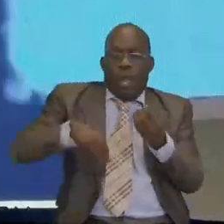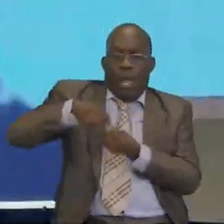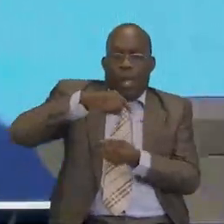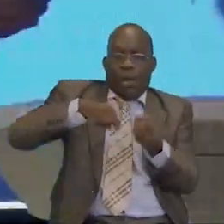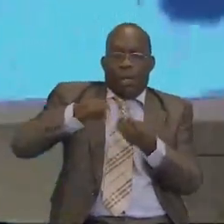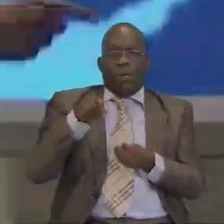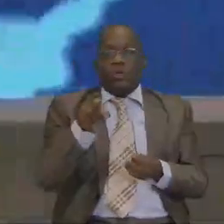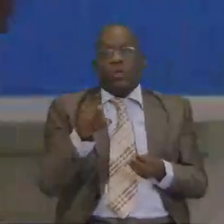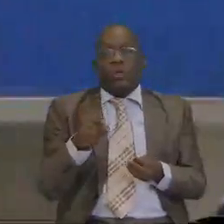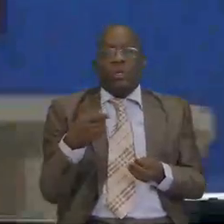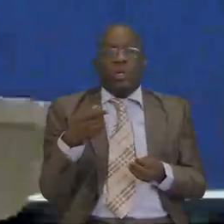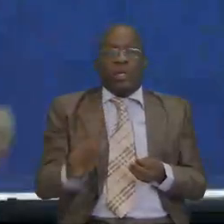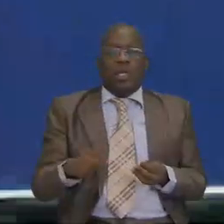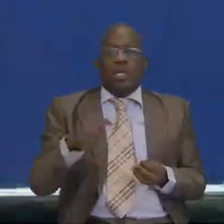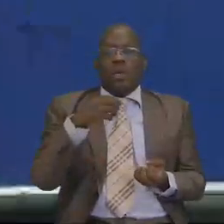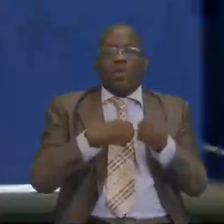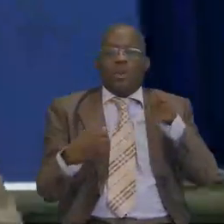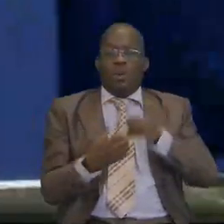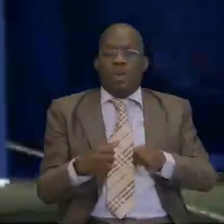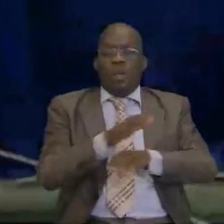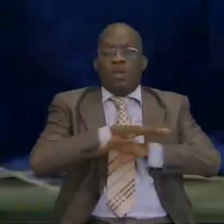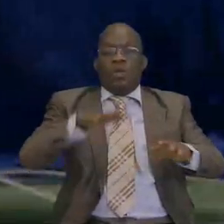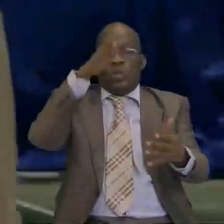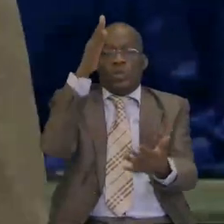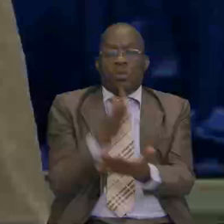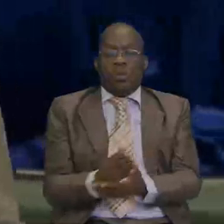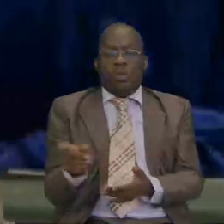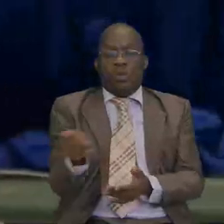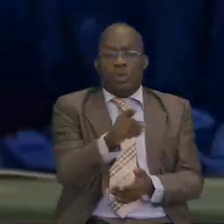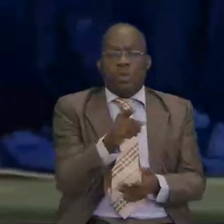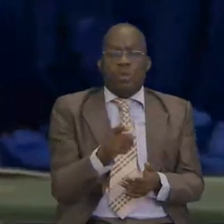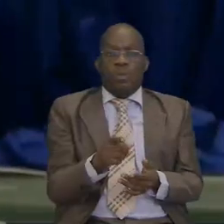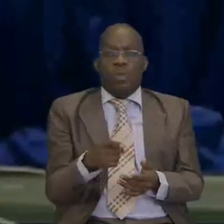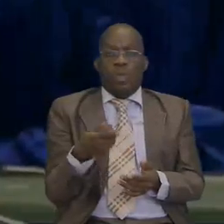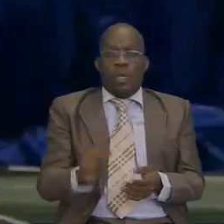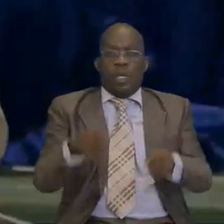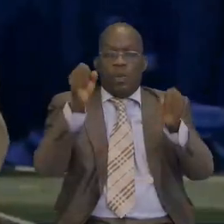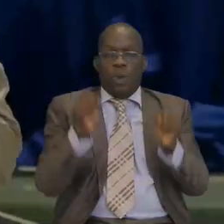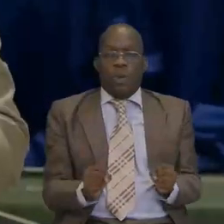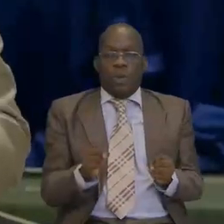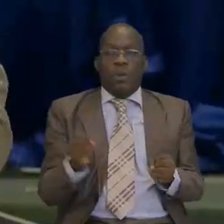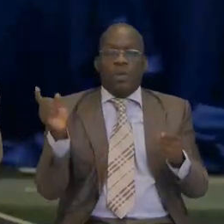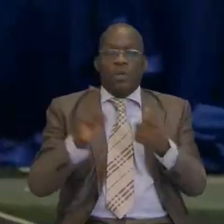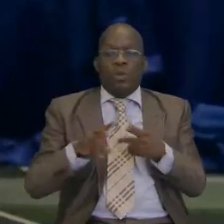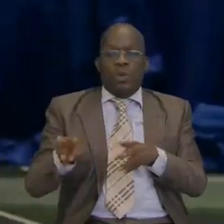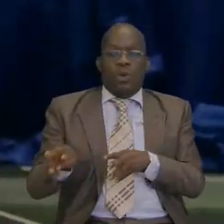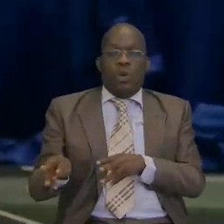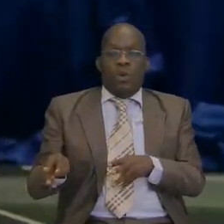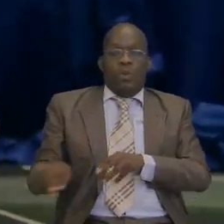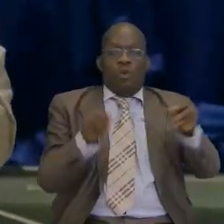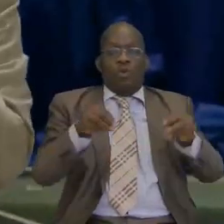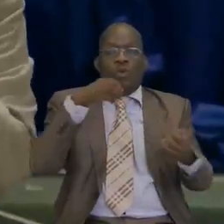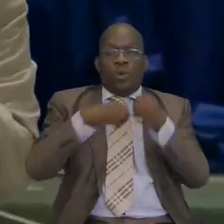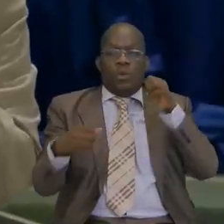toi et les montagnes ne t'arrêtent pas. La puissance pour déplacer les